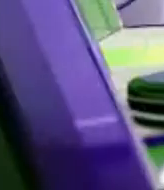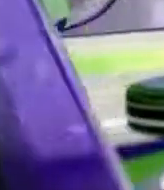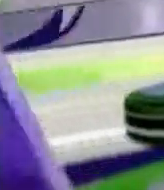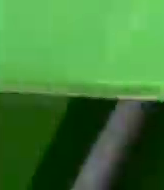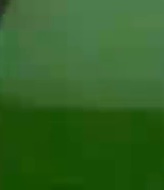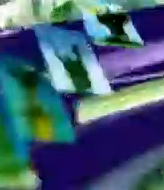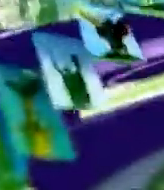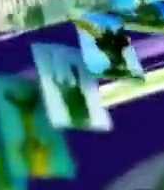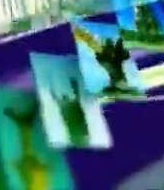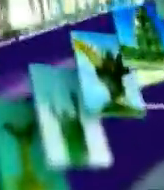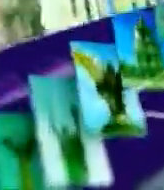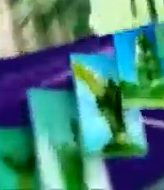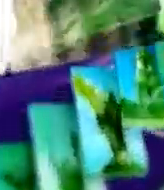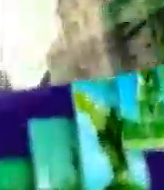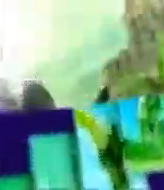Дякую.